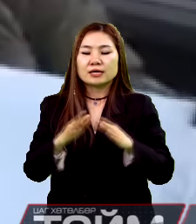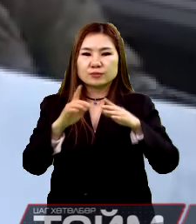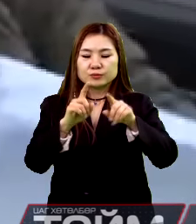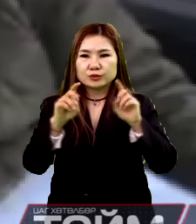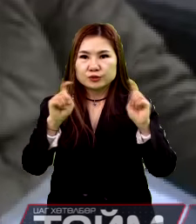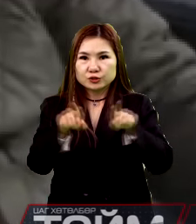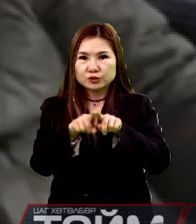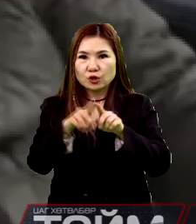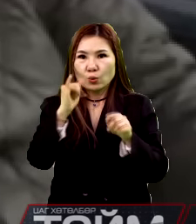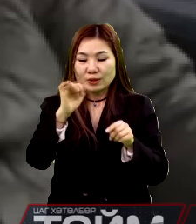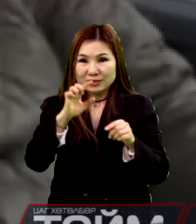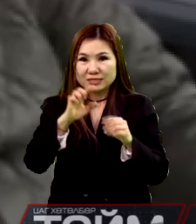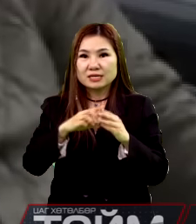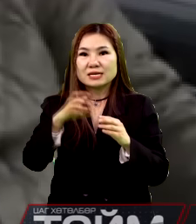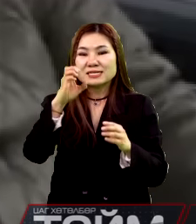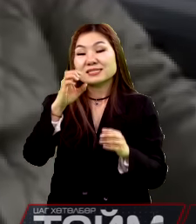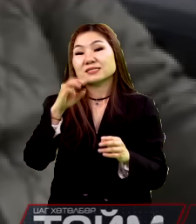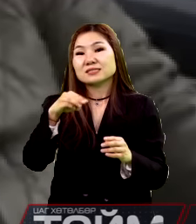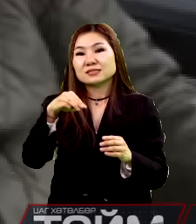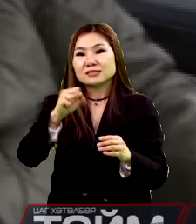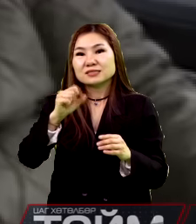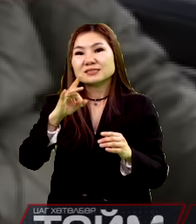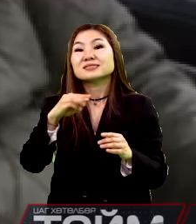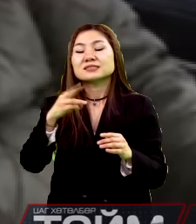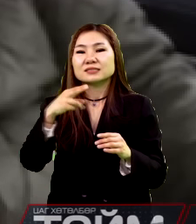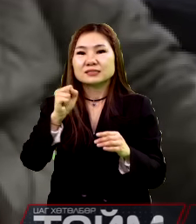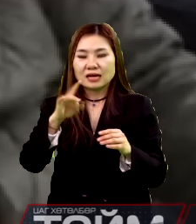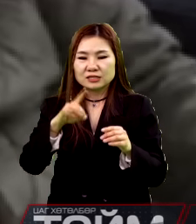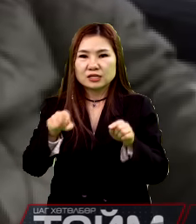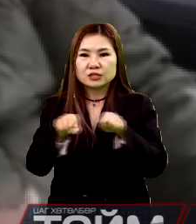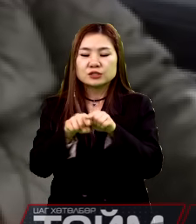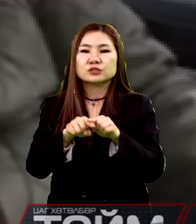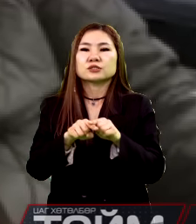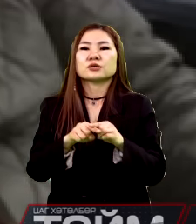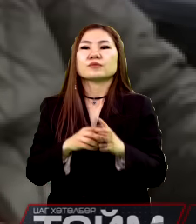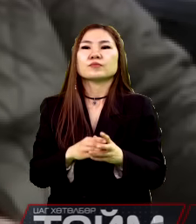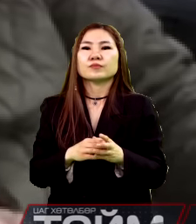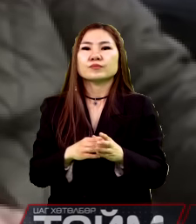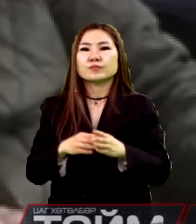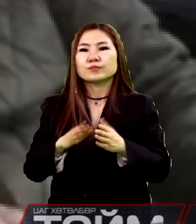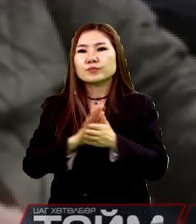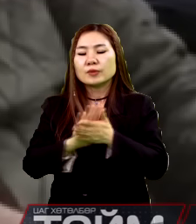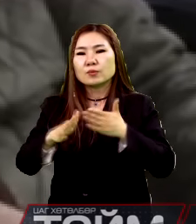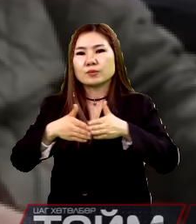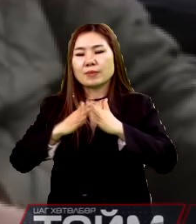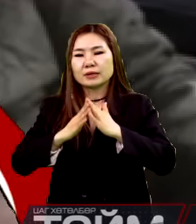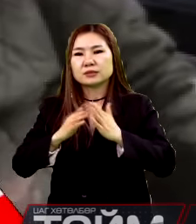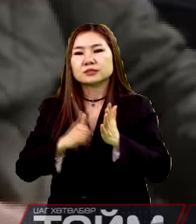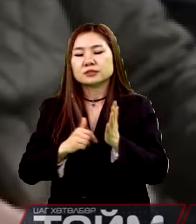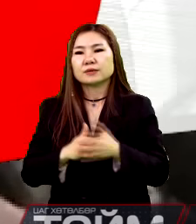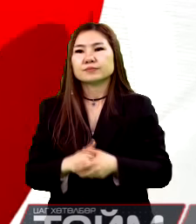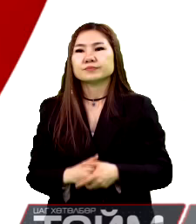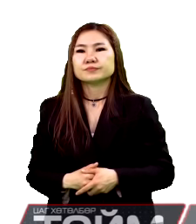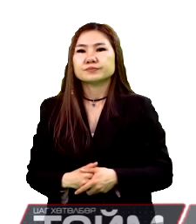хашаа барья. Тэгээ одоо энэ чинь ямар цэрэг дайны зориулалттай бетоны хашаа башаага одоо байлтах гэдэг юм